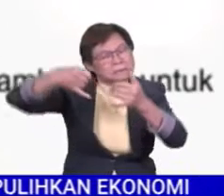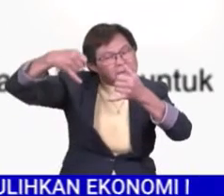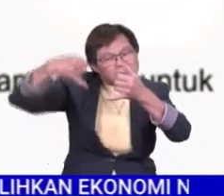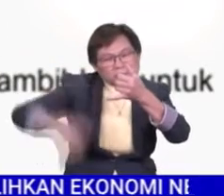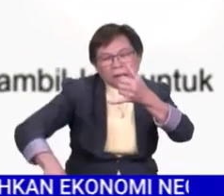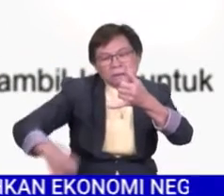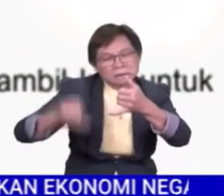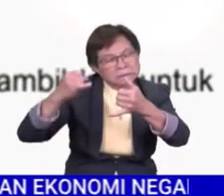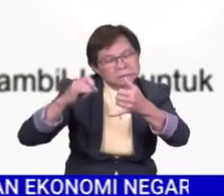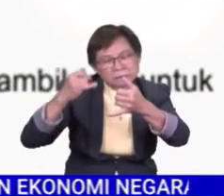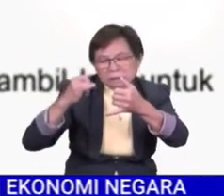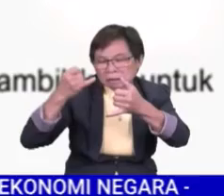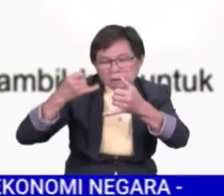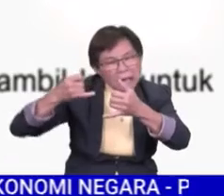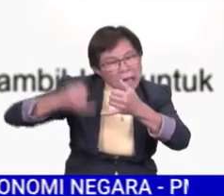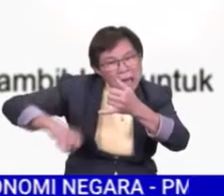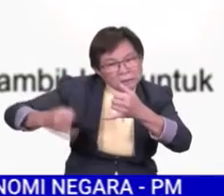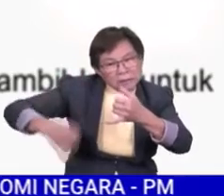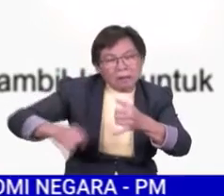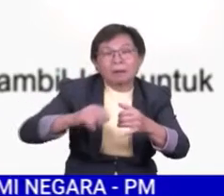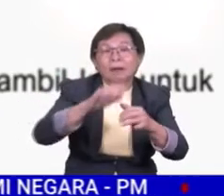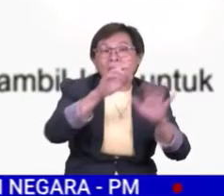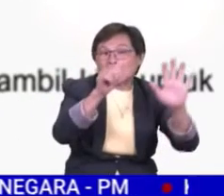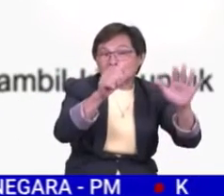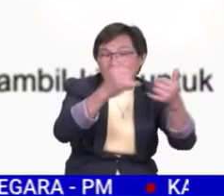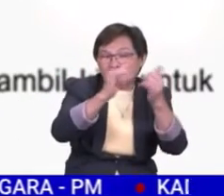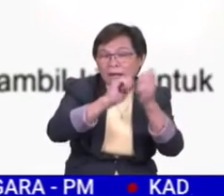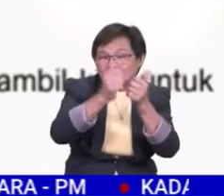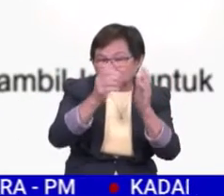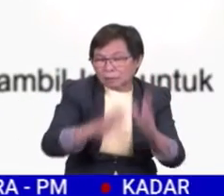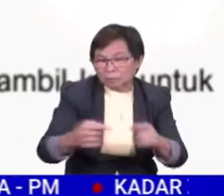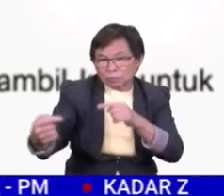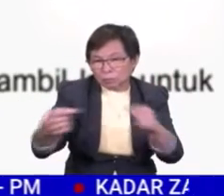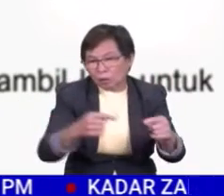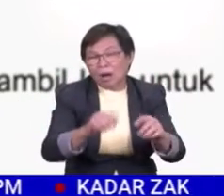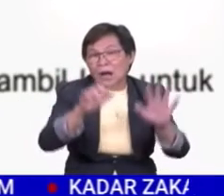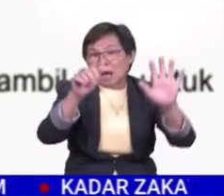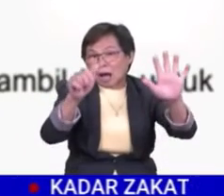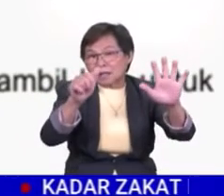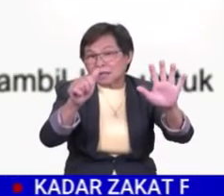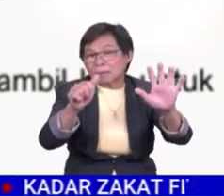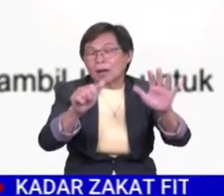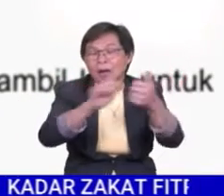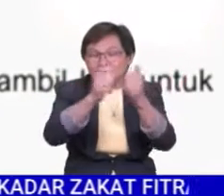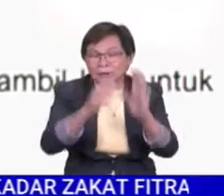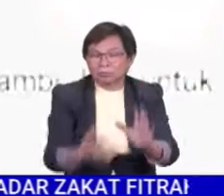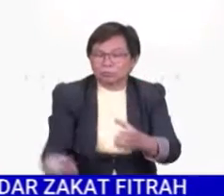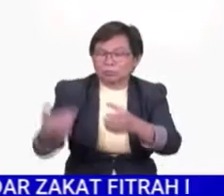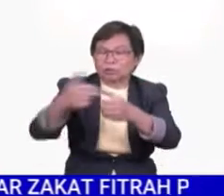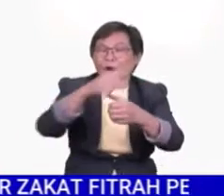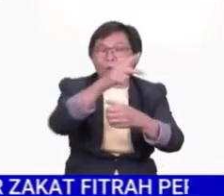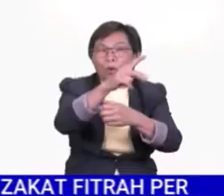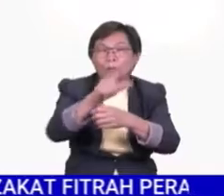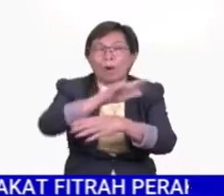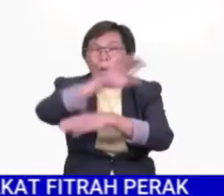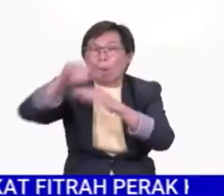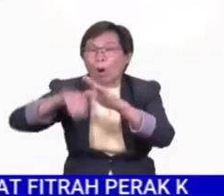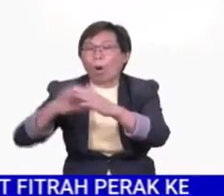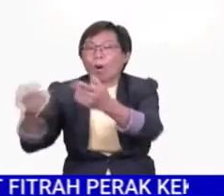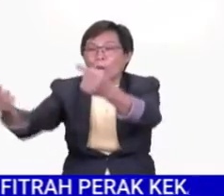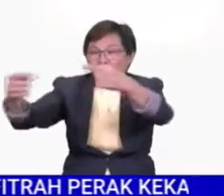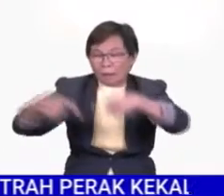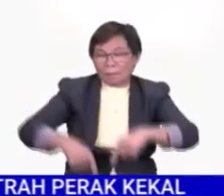bertanding pada 26 Mac pula keen6 atlet tersebut menintai kejohanan olahraga Kuala Lumpur all commmerce KM tidak